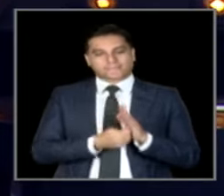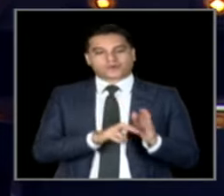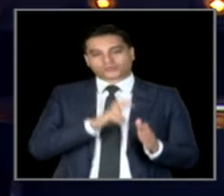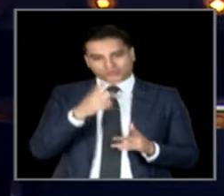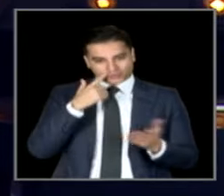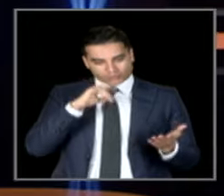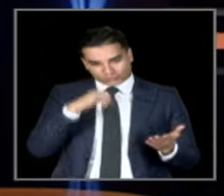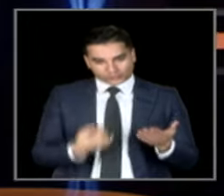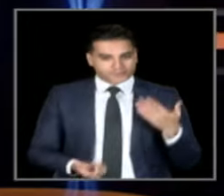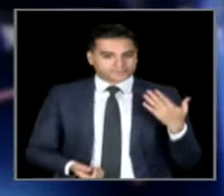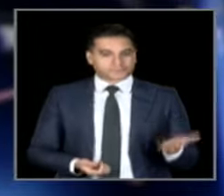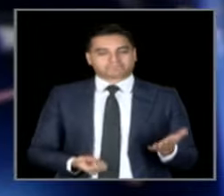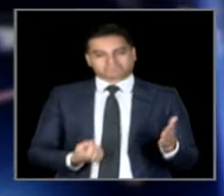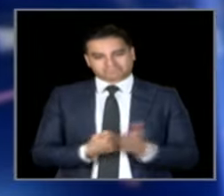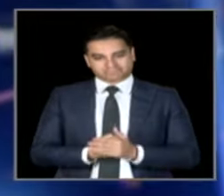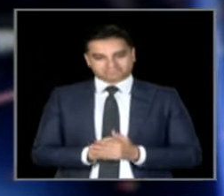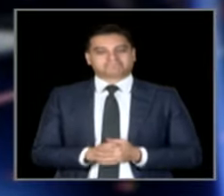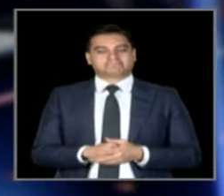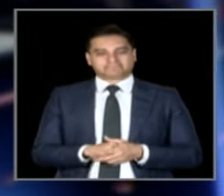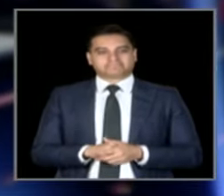وهناخد الجوكر. السؤال اللي مش هيجاوب.